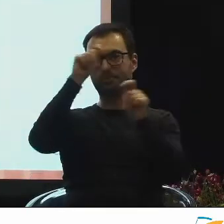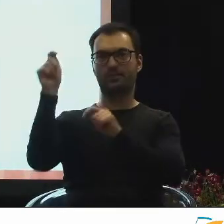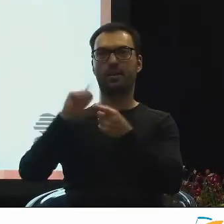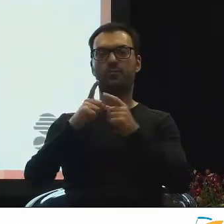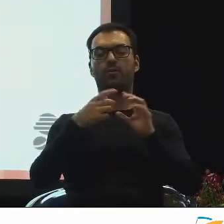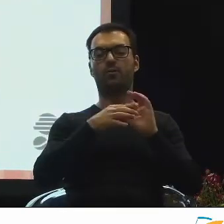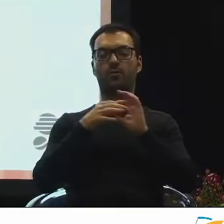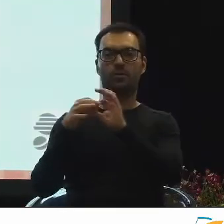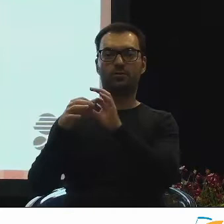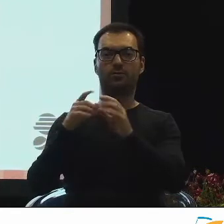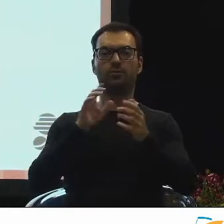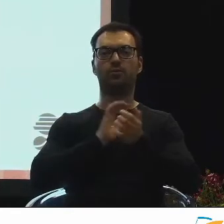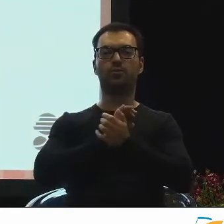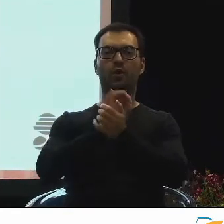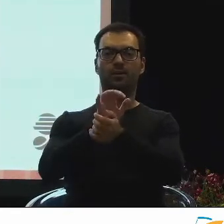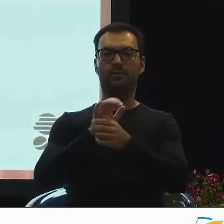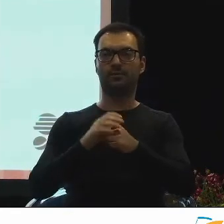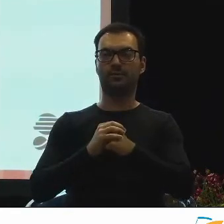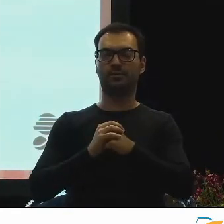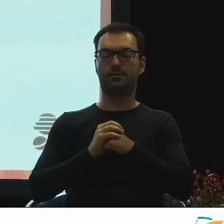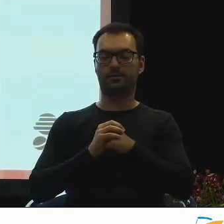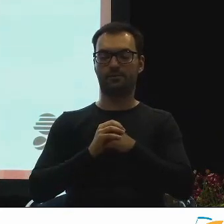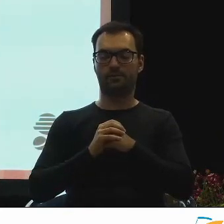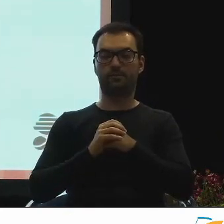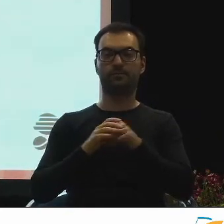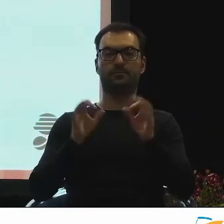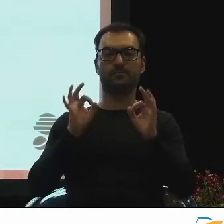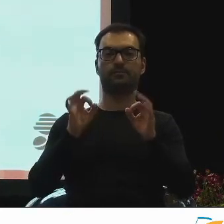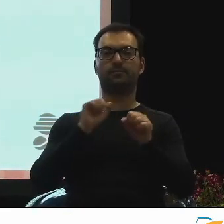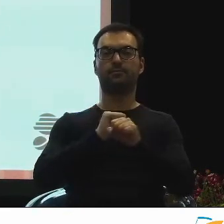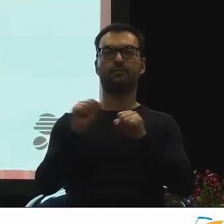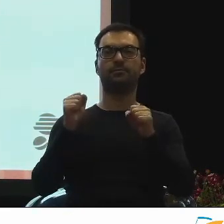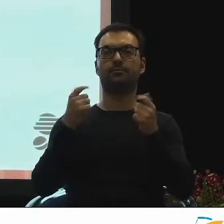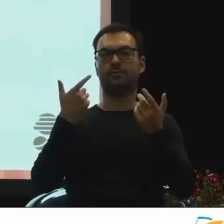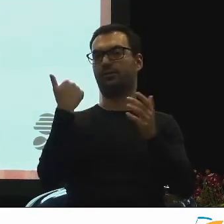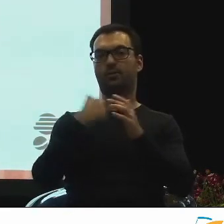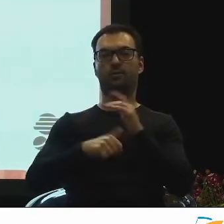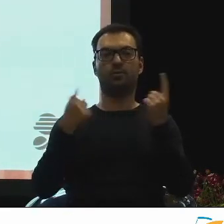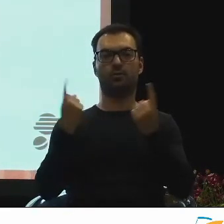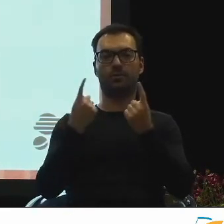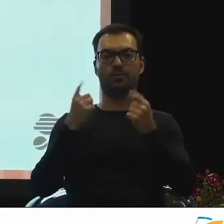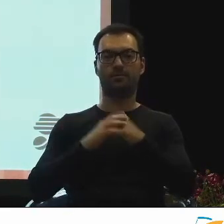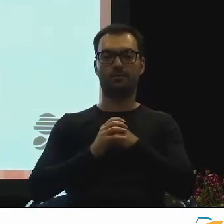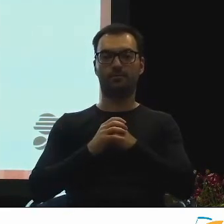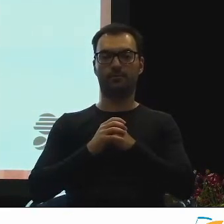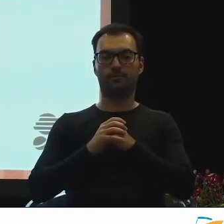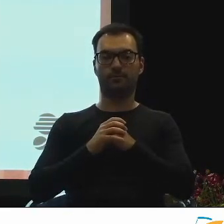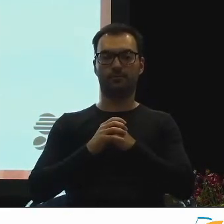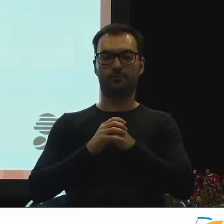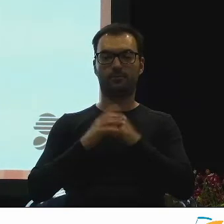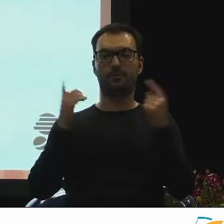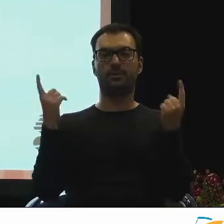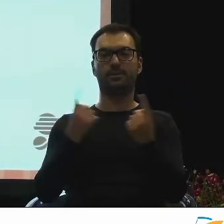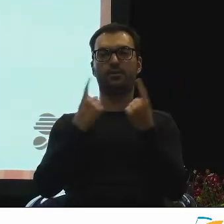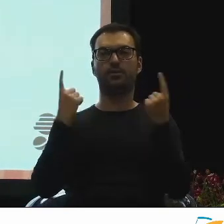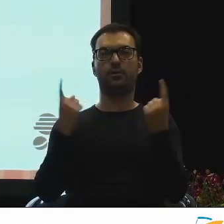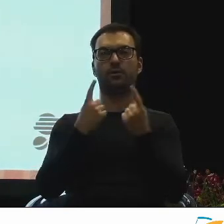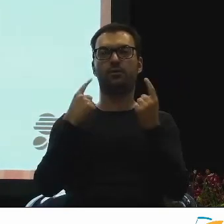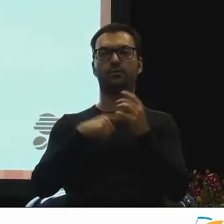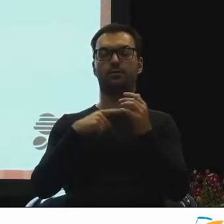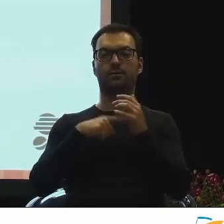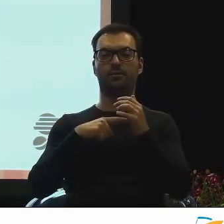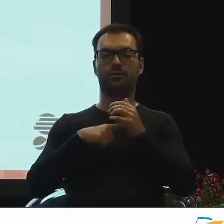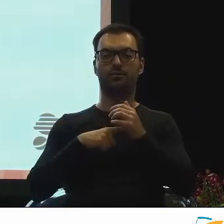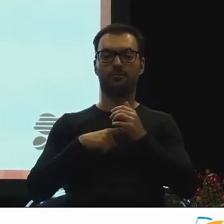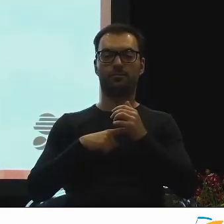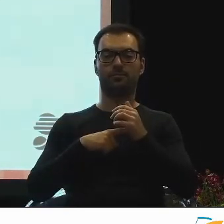łańcuchów dostaw. Natomiast, drodzy Państwo, obecnie oczywiście jesteśmy w szczególnej sytuacji. Sytuacji,